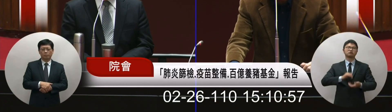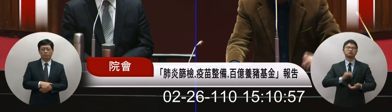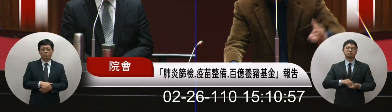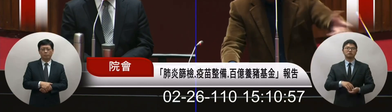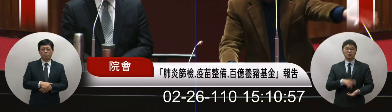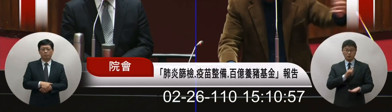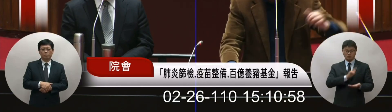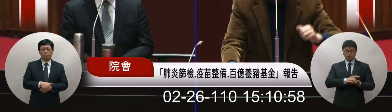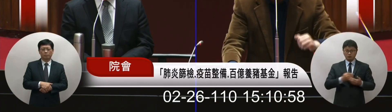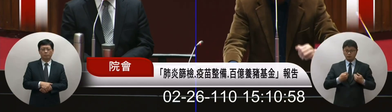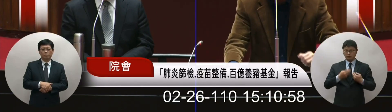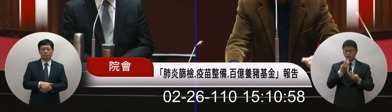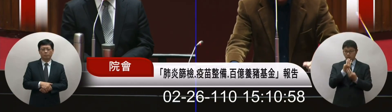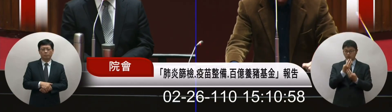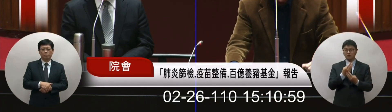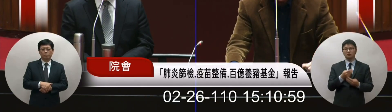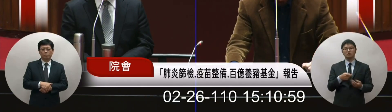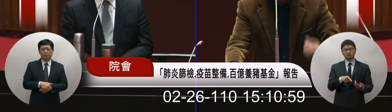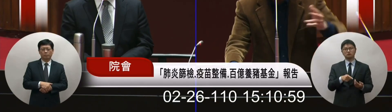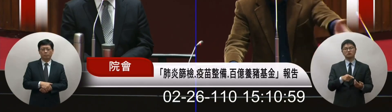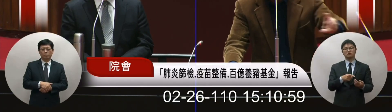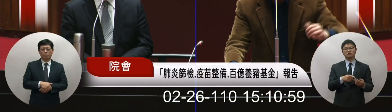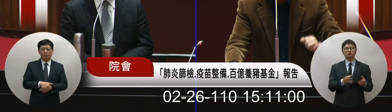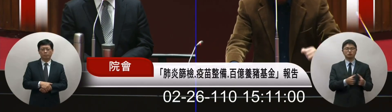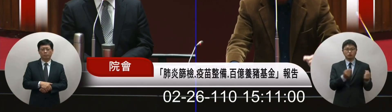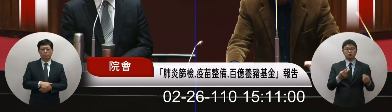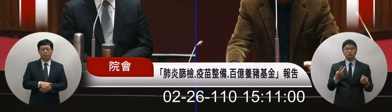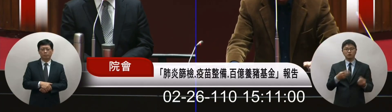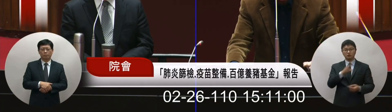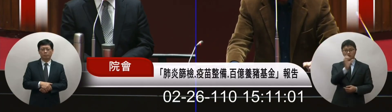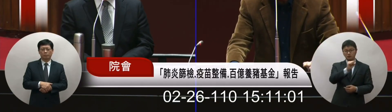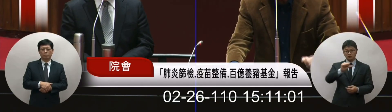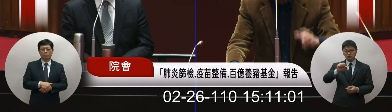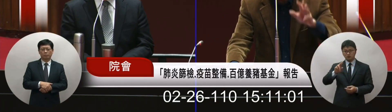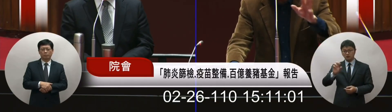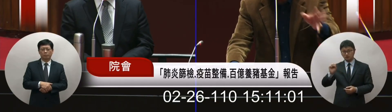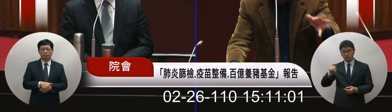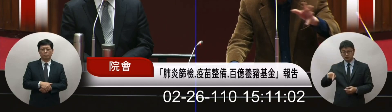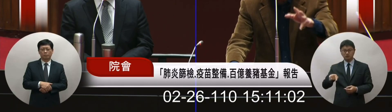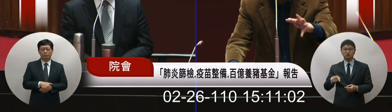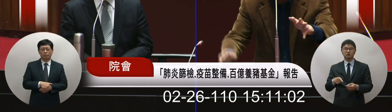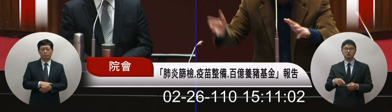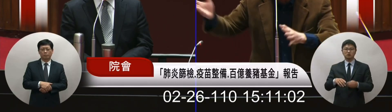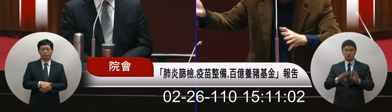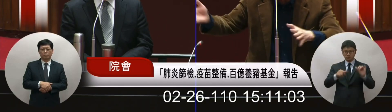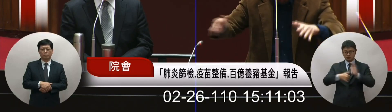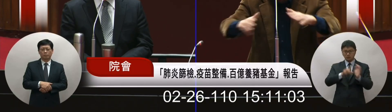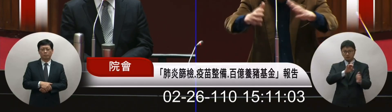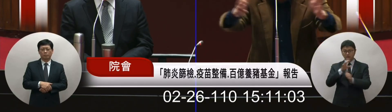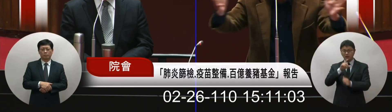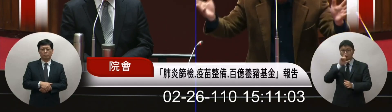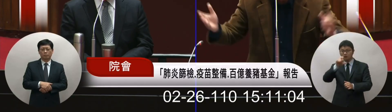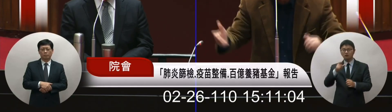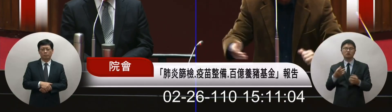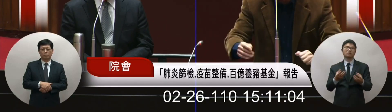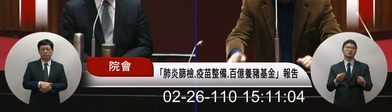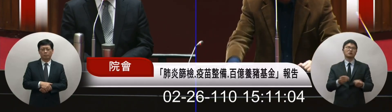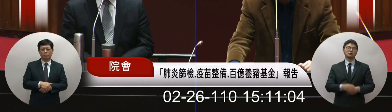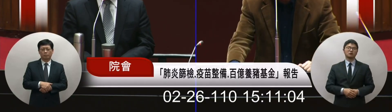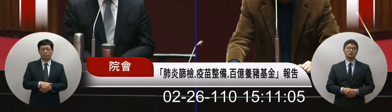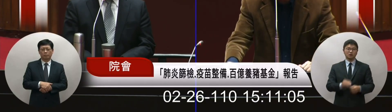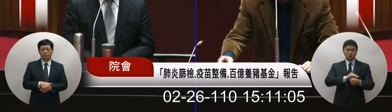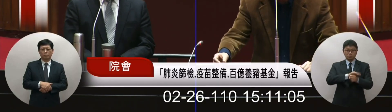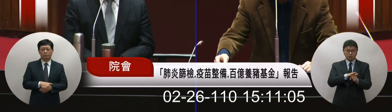疾病啊 ，SARS 都不是啊。都不是用地区啊，所以 COVID-19 在国外是一个通用